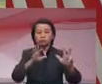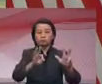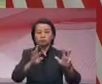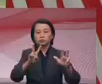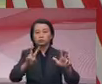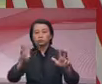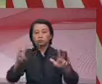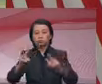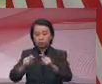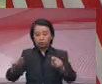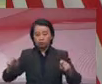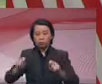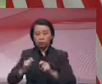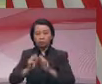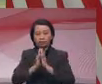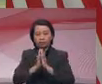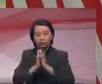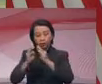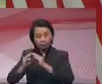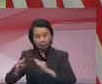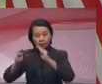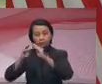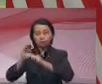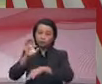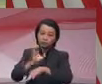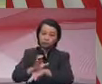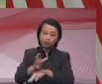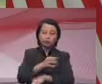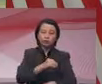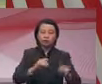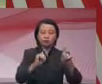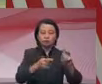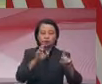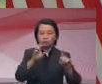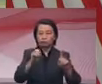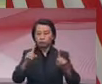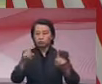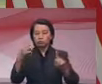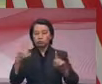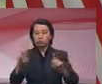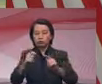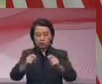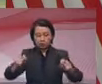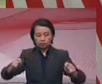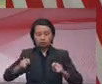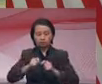3,926 tempat ibadah serta 1,615 tempat riadah.